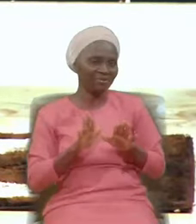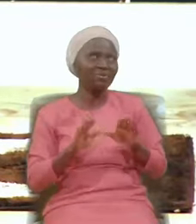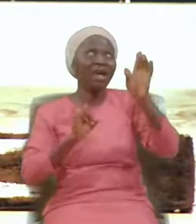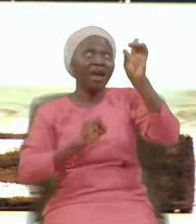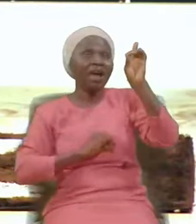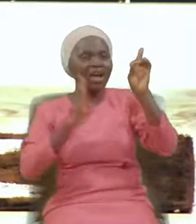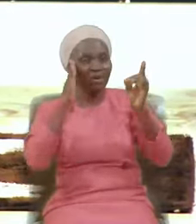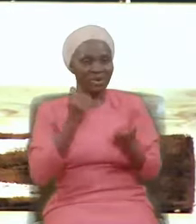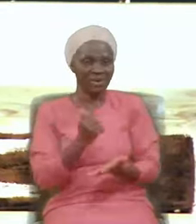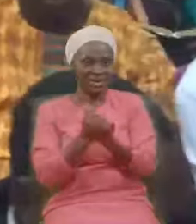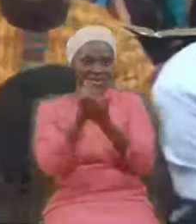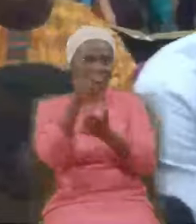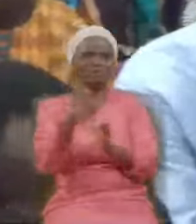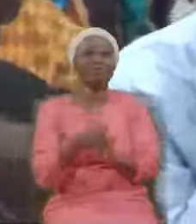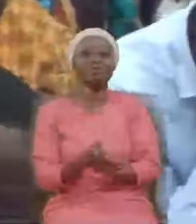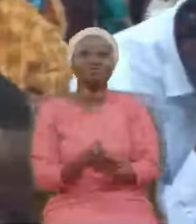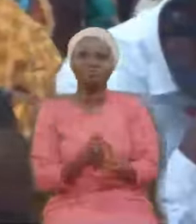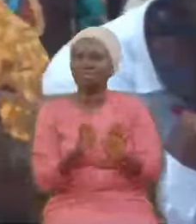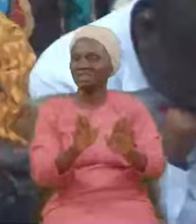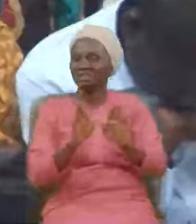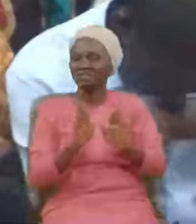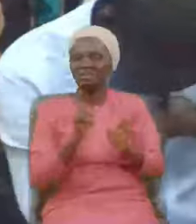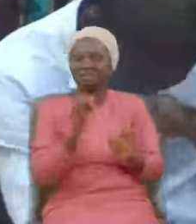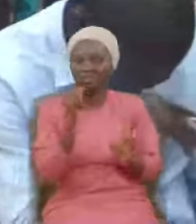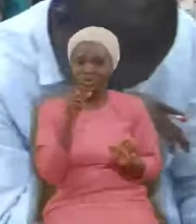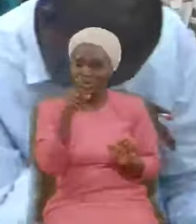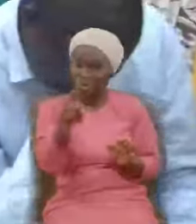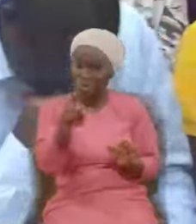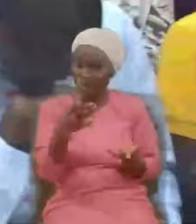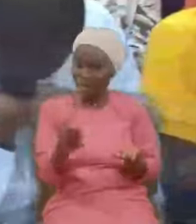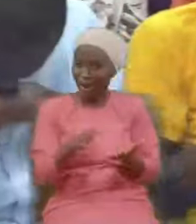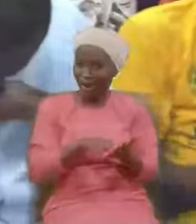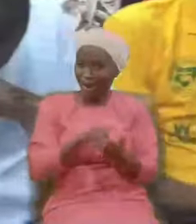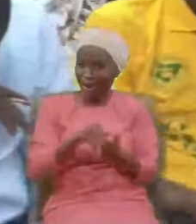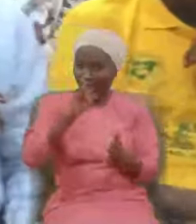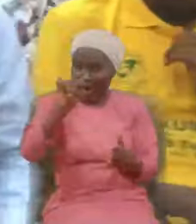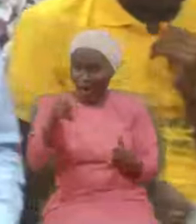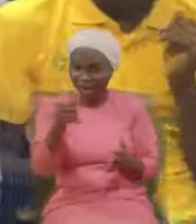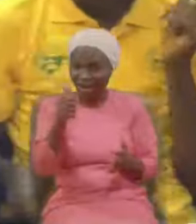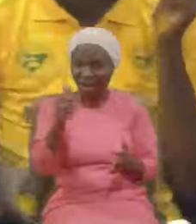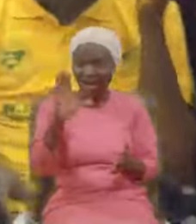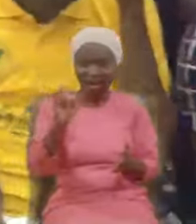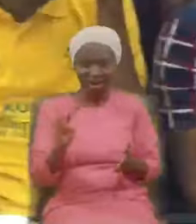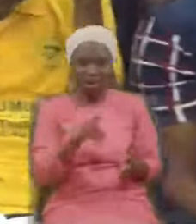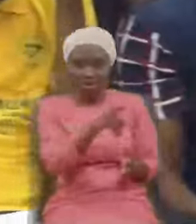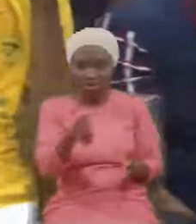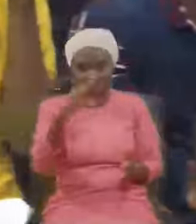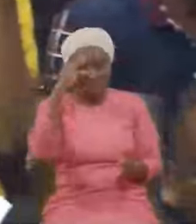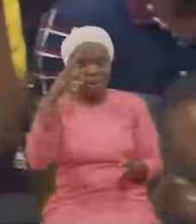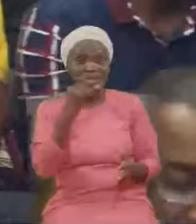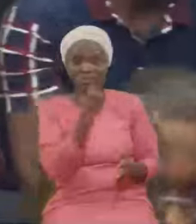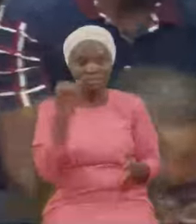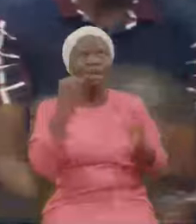je viens à ton secours. Ne crains rien, vermisseau de Jacob, faible reste d'Israël, je viens à